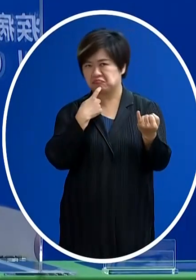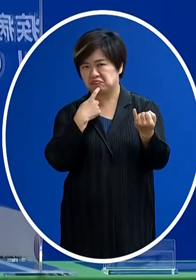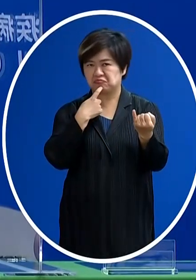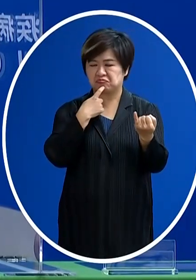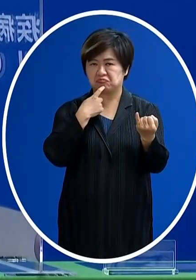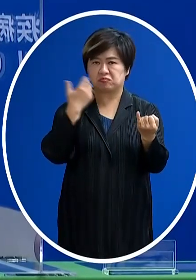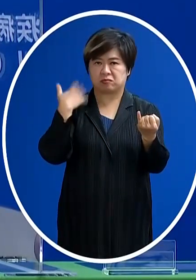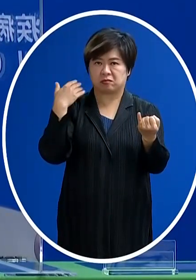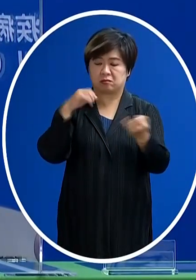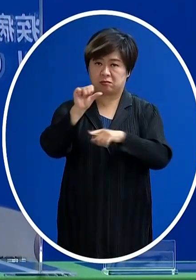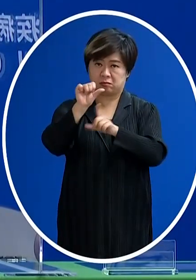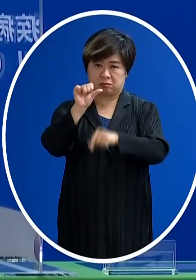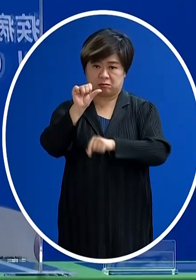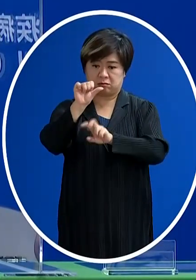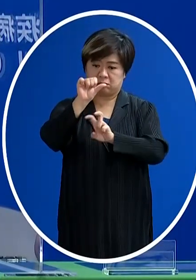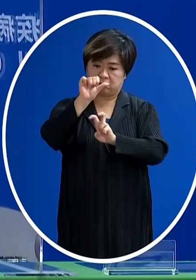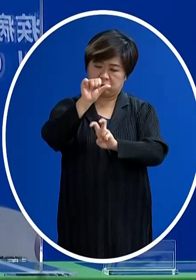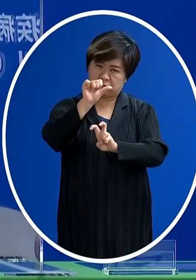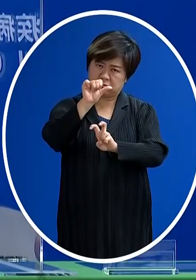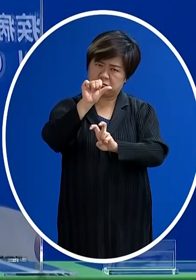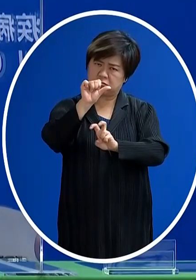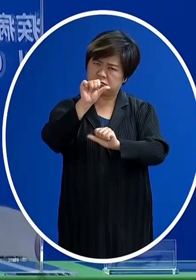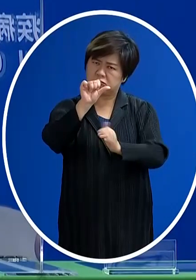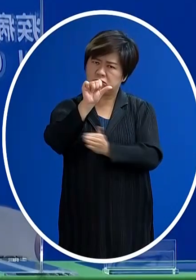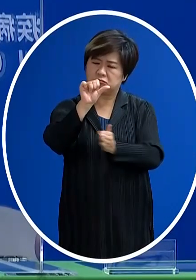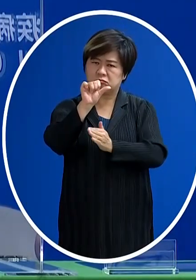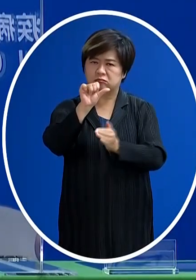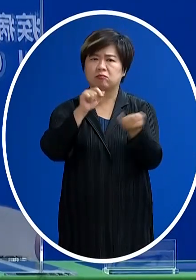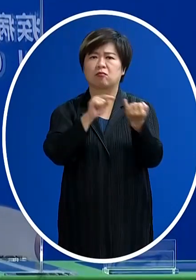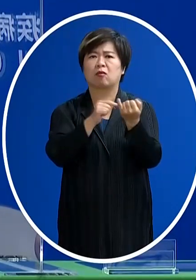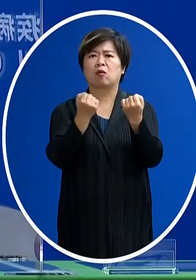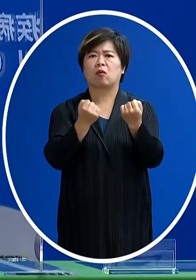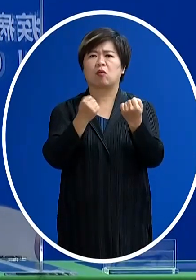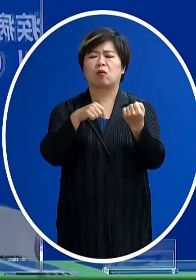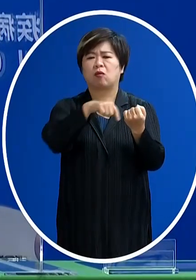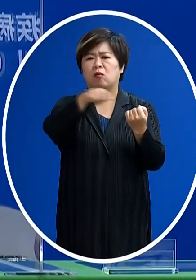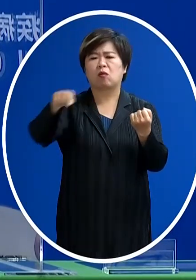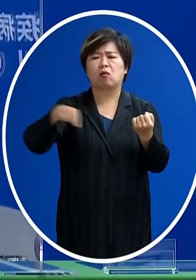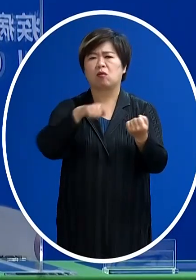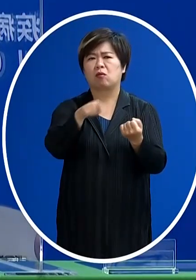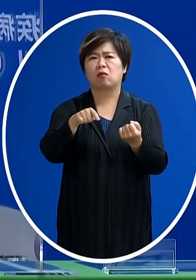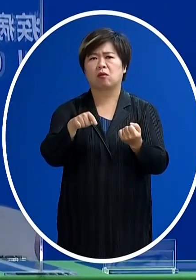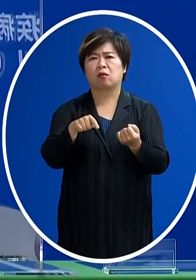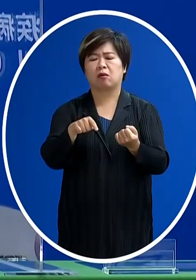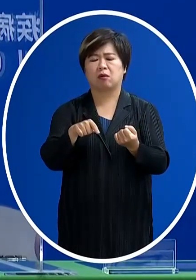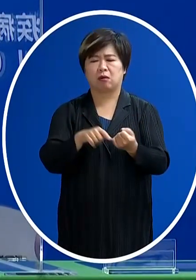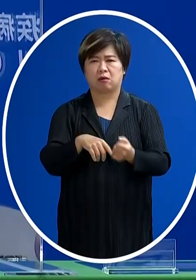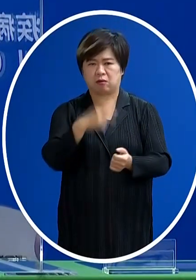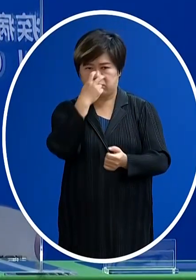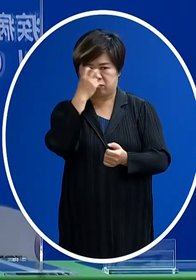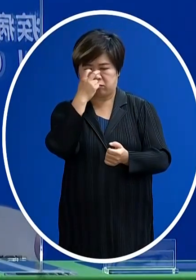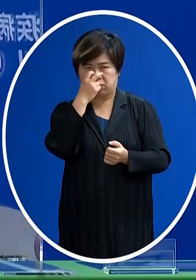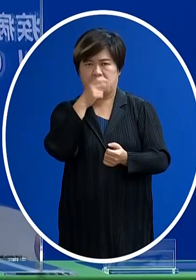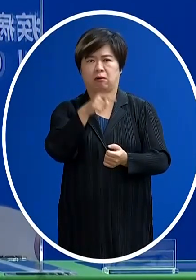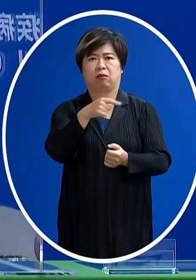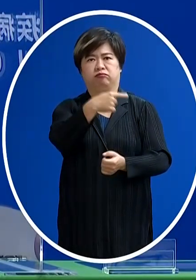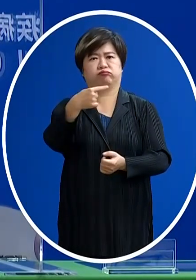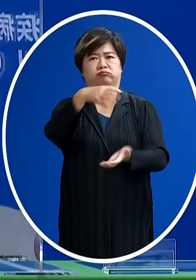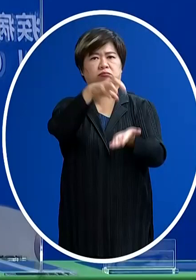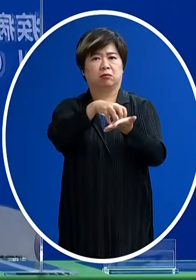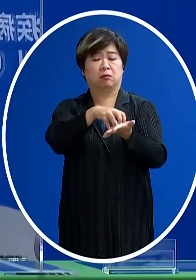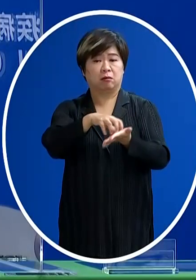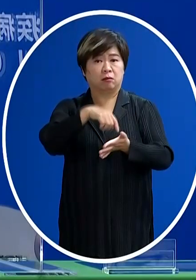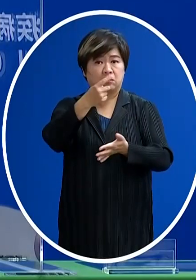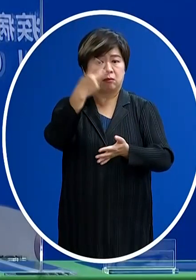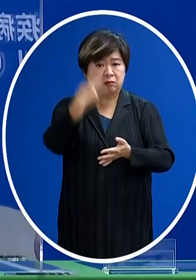他5月25号那时候他其实在职场那一波的疫情曾经做过检验是阴性，但是后续没有